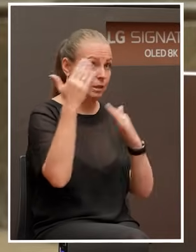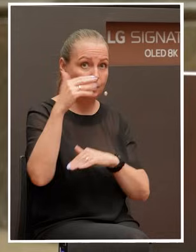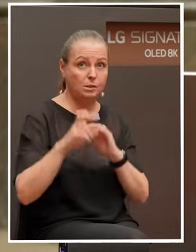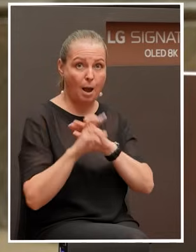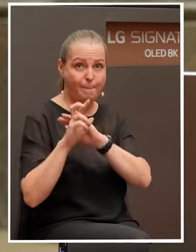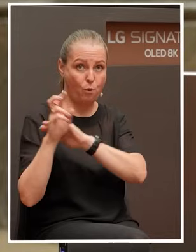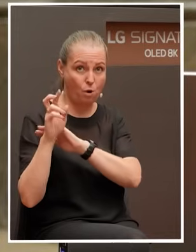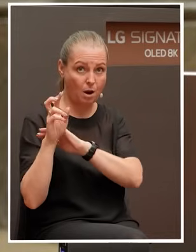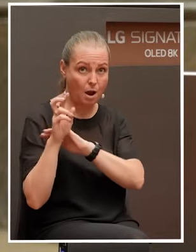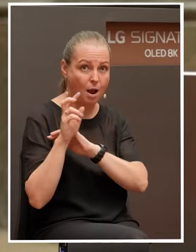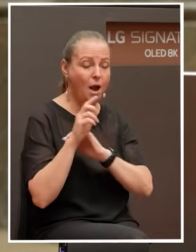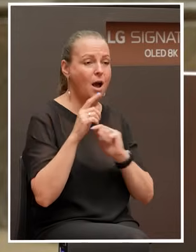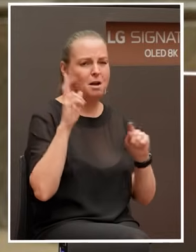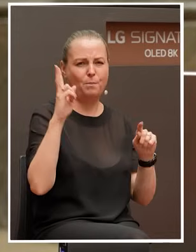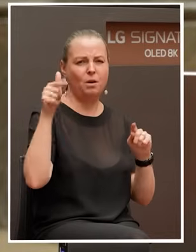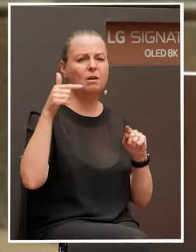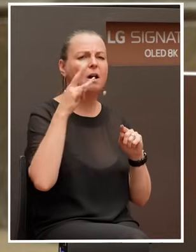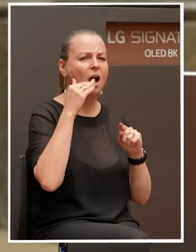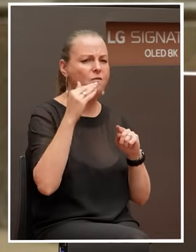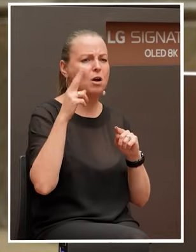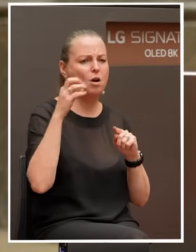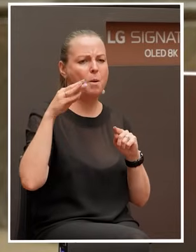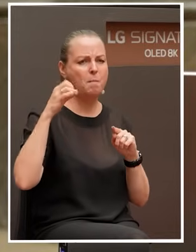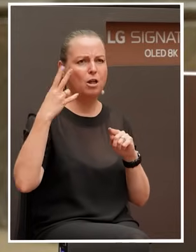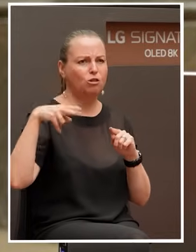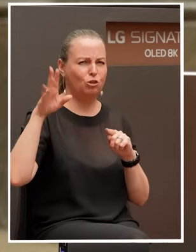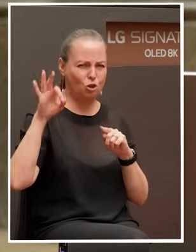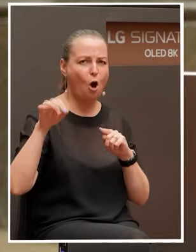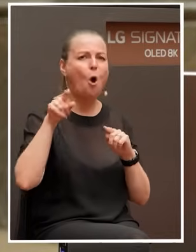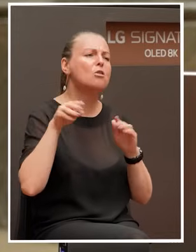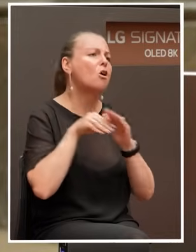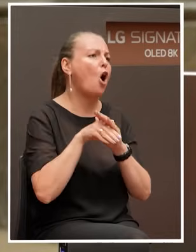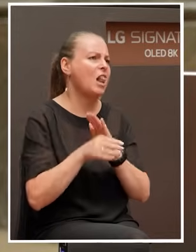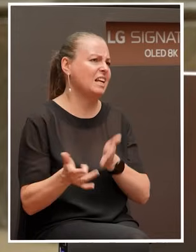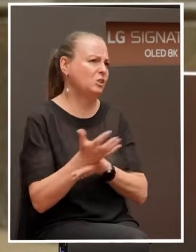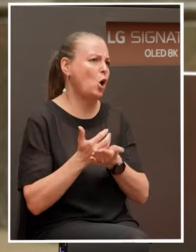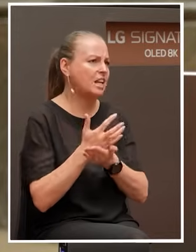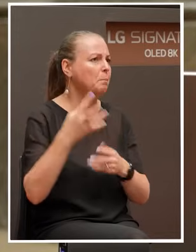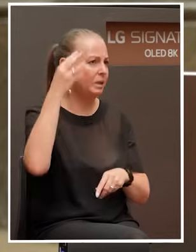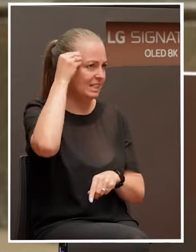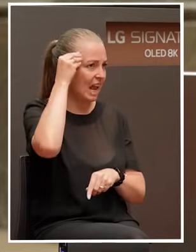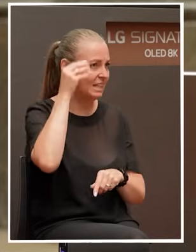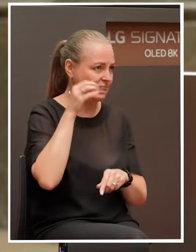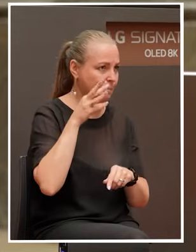собора графу Командо, выдающемуся коллекционеру импрессионизма, благодаря коллекции